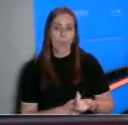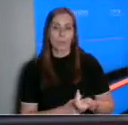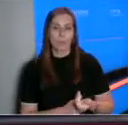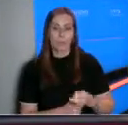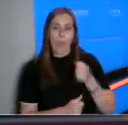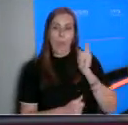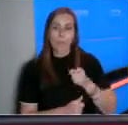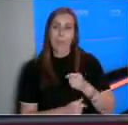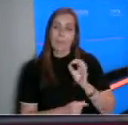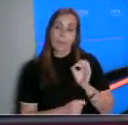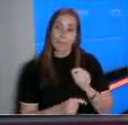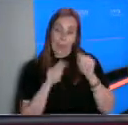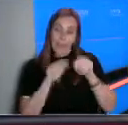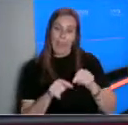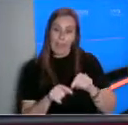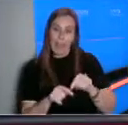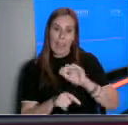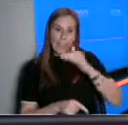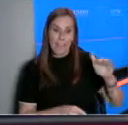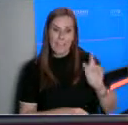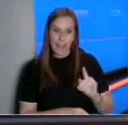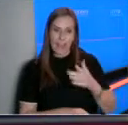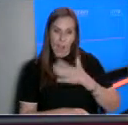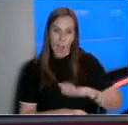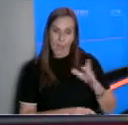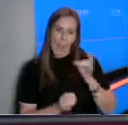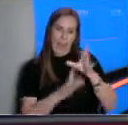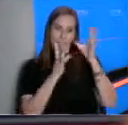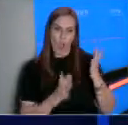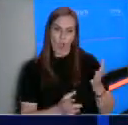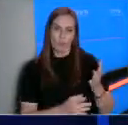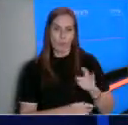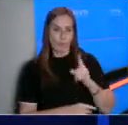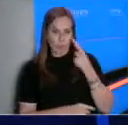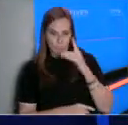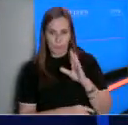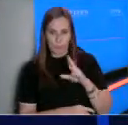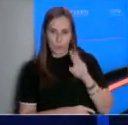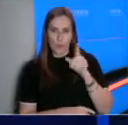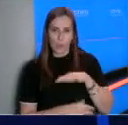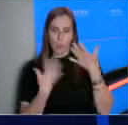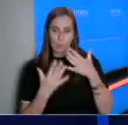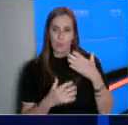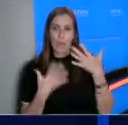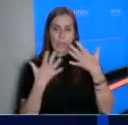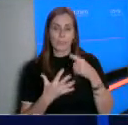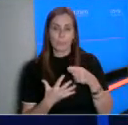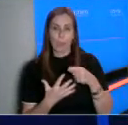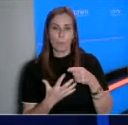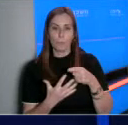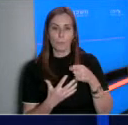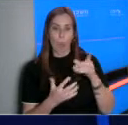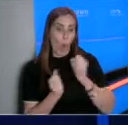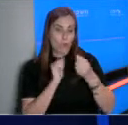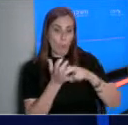אגיד לך? והיה צריך להילחם כדי להגיע לגבעתי, שתבינו, כי רצו להעיף אותו. אבל תקשיבי רגע, כי יש פה עוד סיפור. הסיפור שאמרו, אני